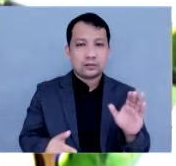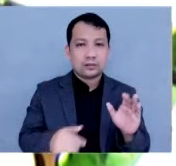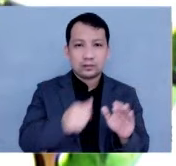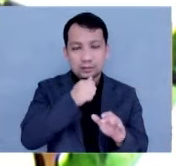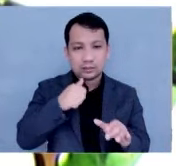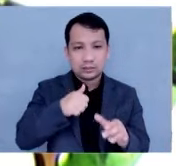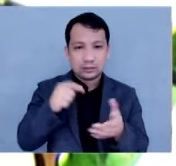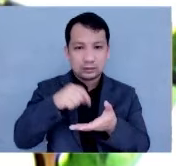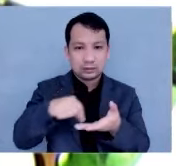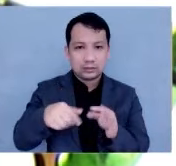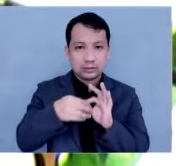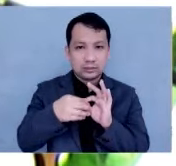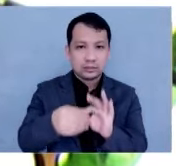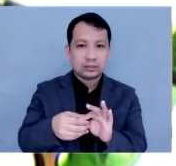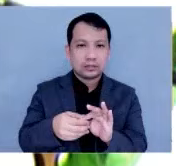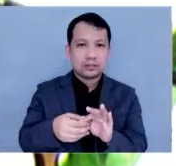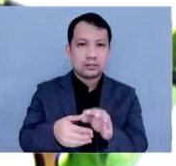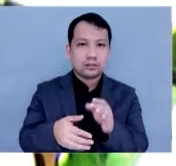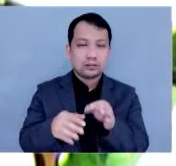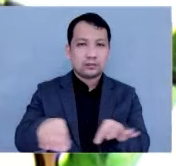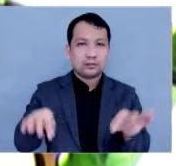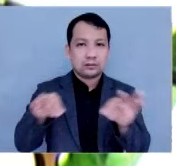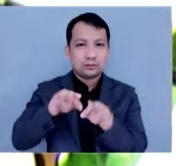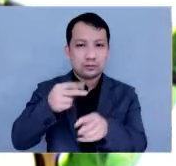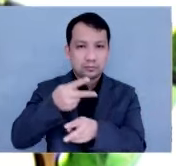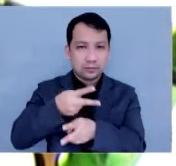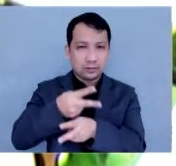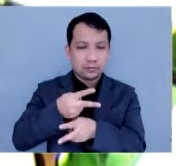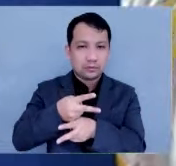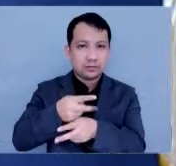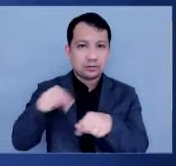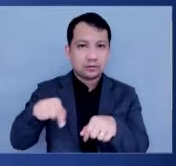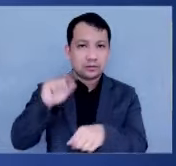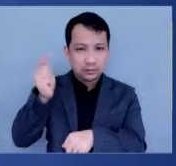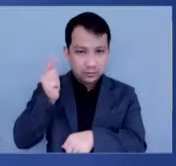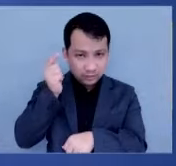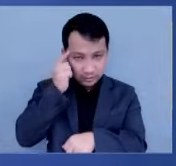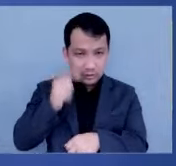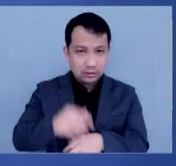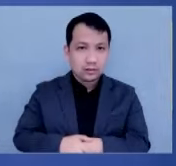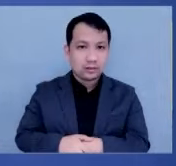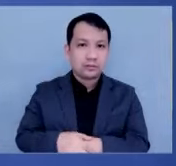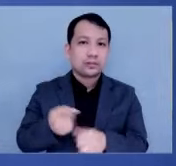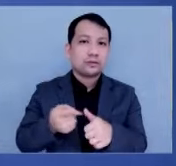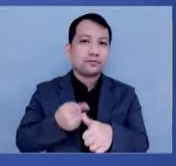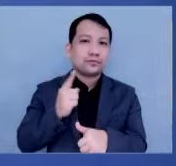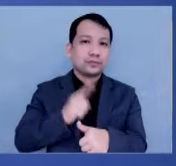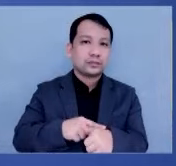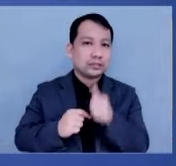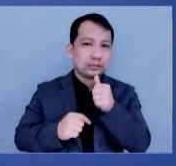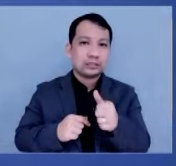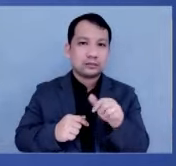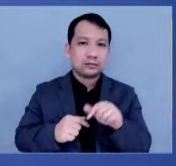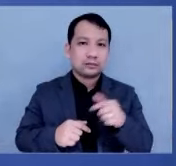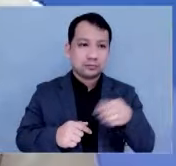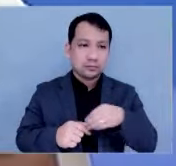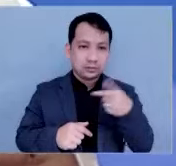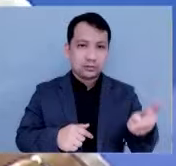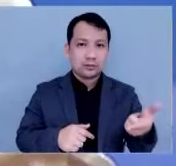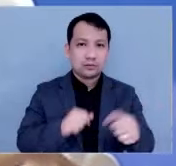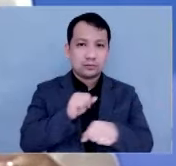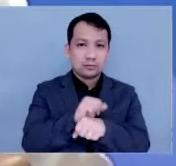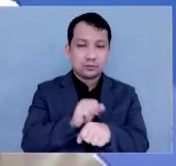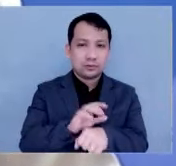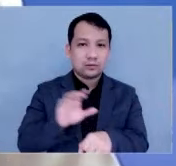secretary Conrado Estrella bilang mga caretaker ng gobyerno ito ang unang beses na hindi niya ibinigay ang trabaho na